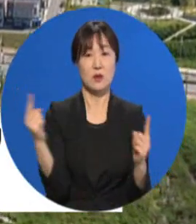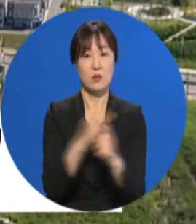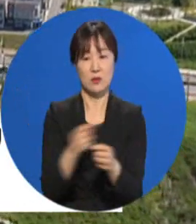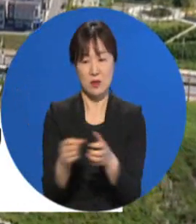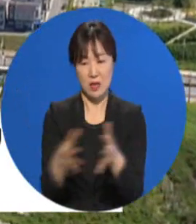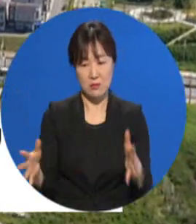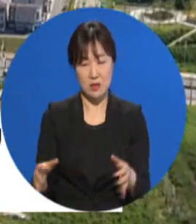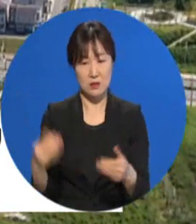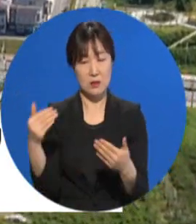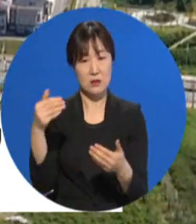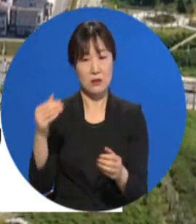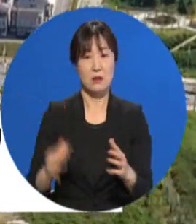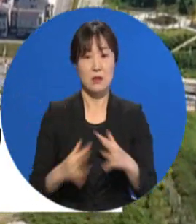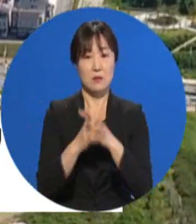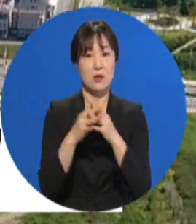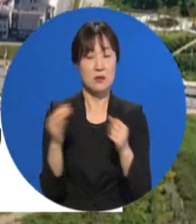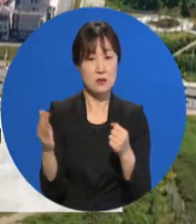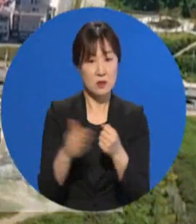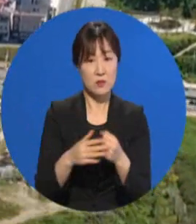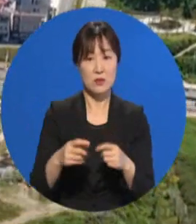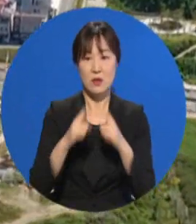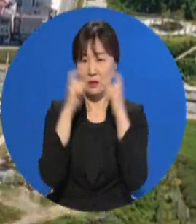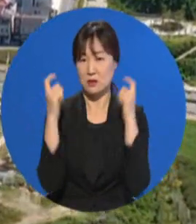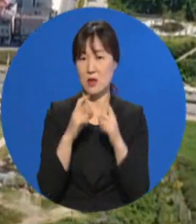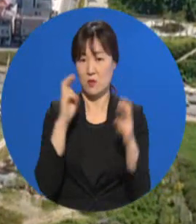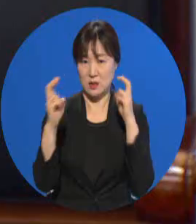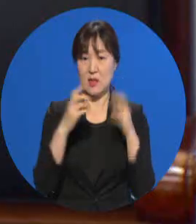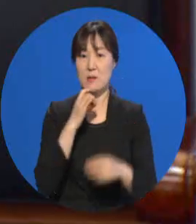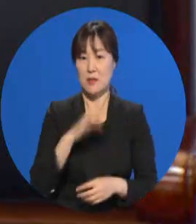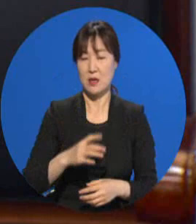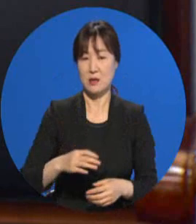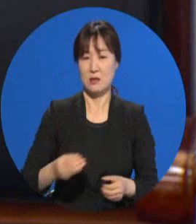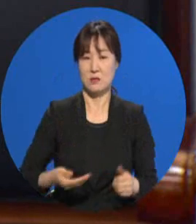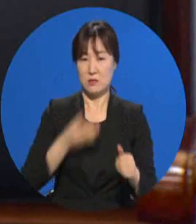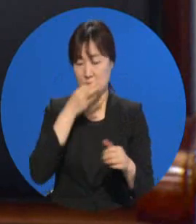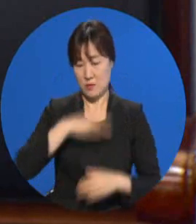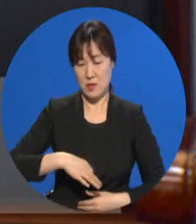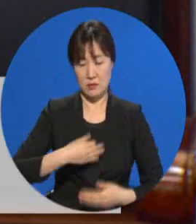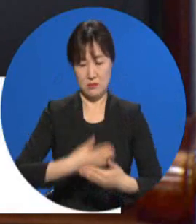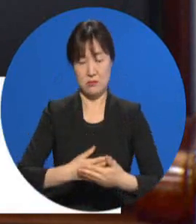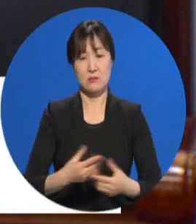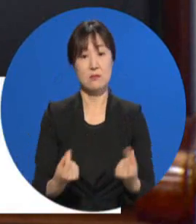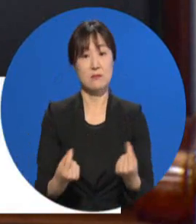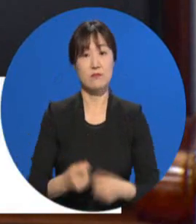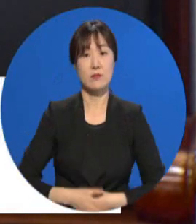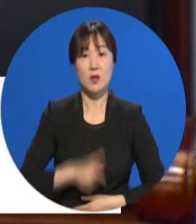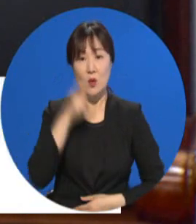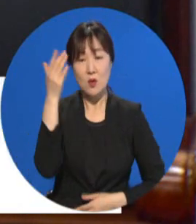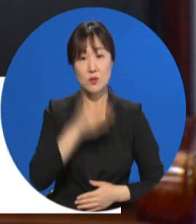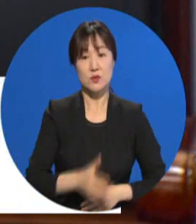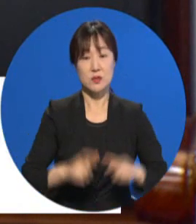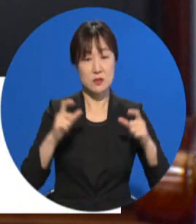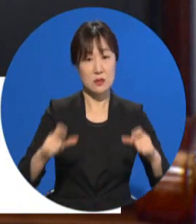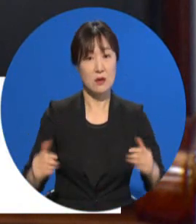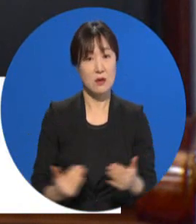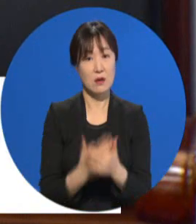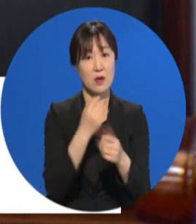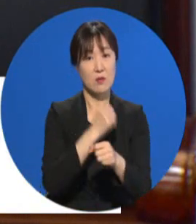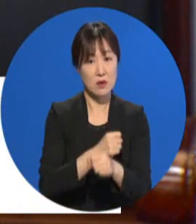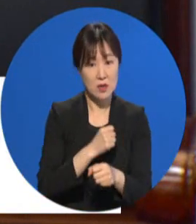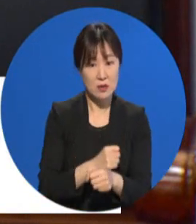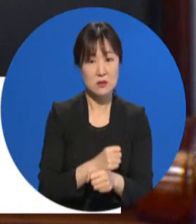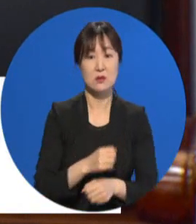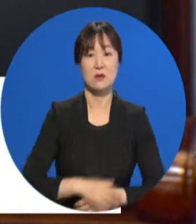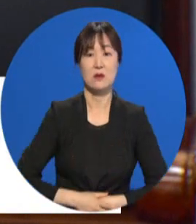민간 업체만 배불렸다는 비판이 거센 이유입니다. 여수시가 택지 개발을 해가지고 제주를